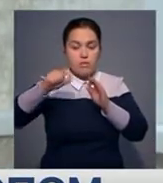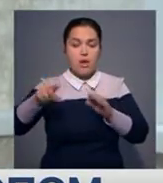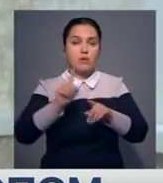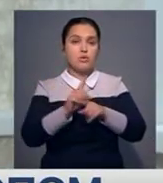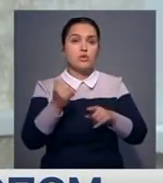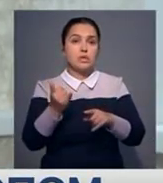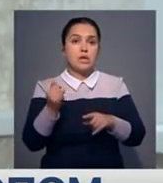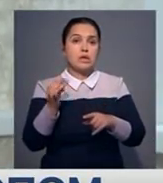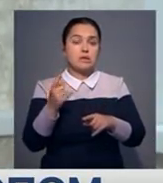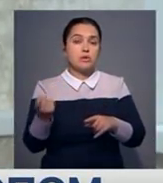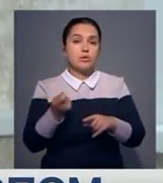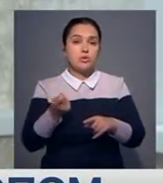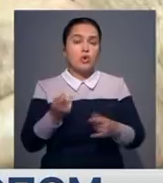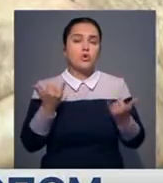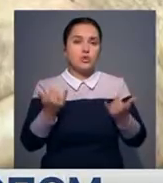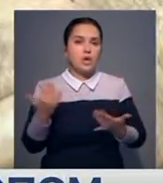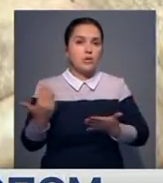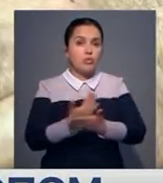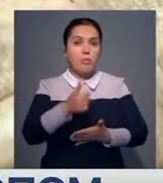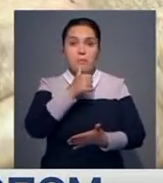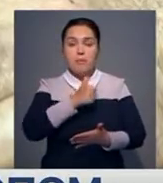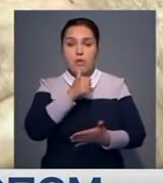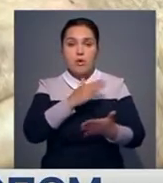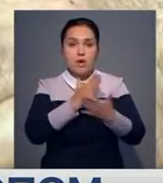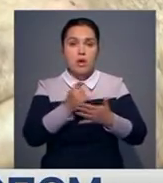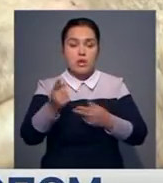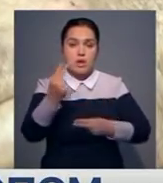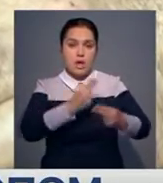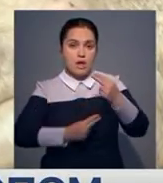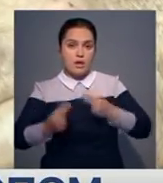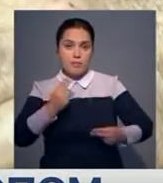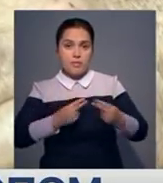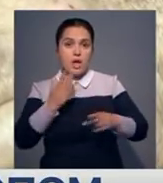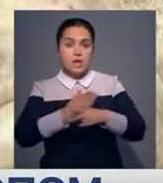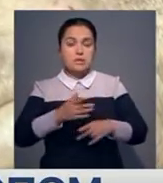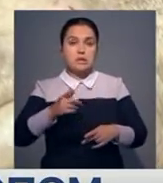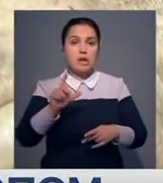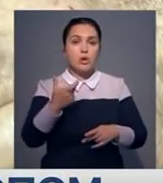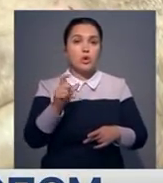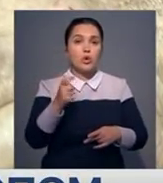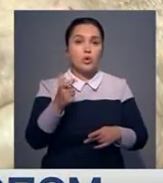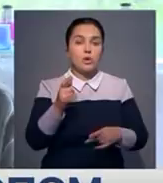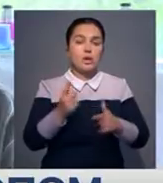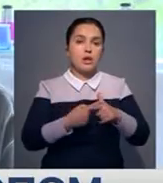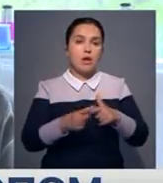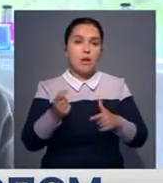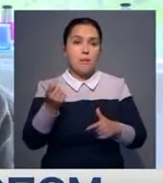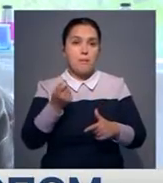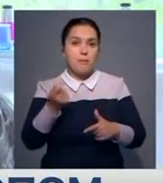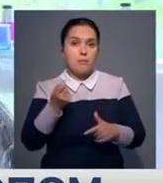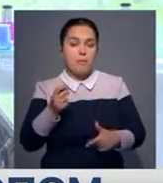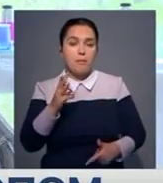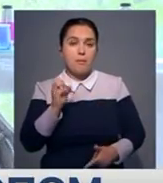Николай осваивает новое направление в микроминиатюре. Создает геометрические фигуры и размещает их в игольном ушке или на маковой половинке. Во сне